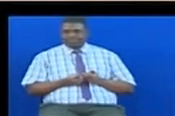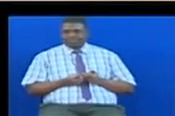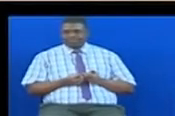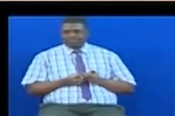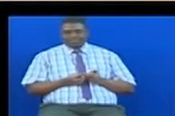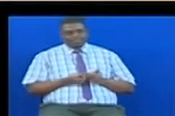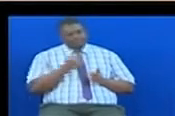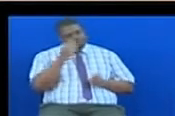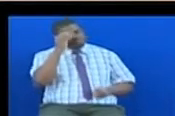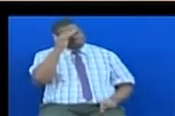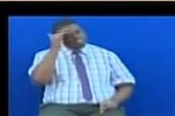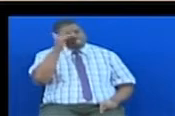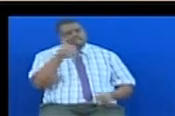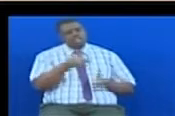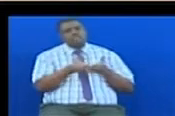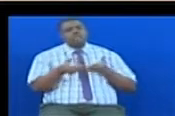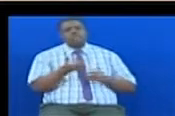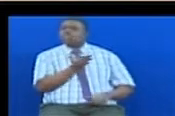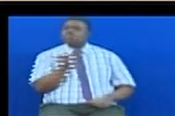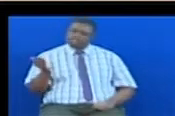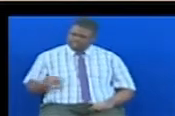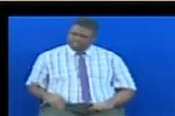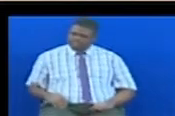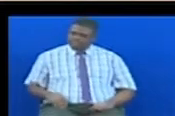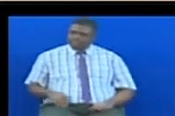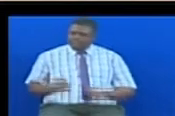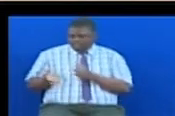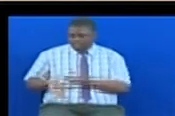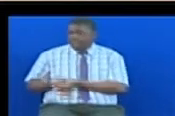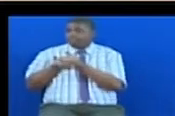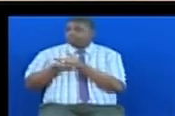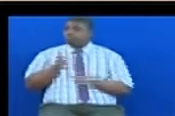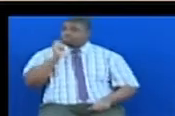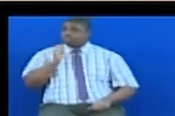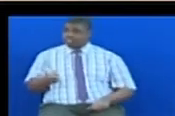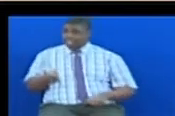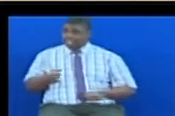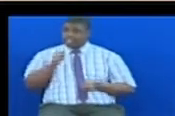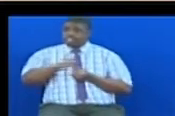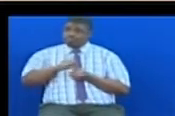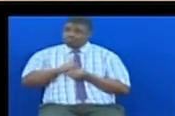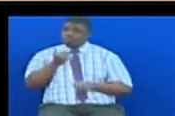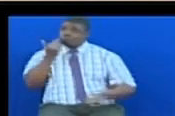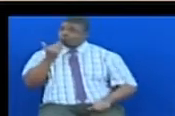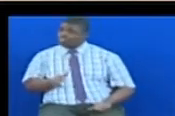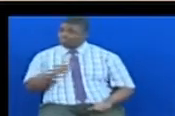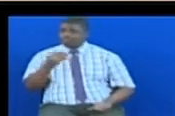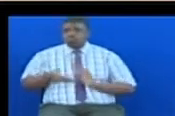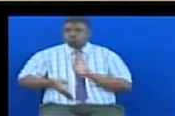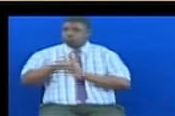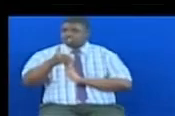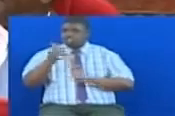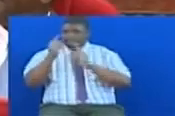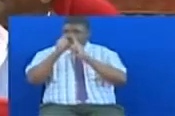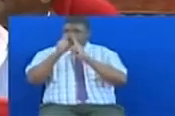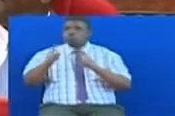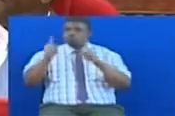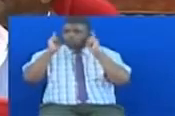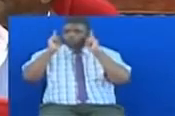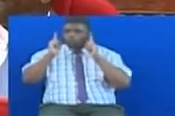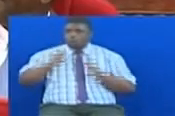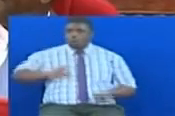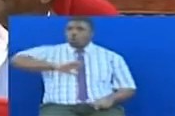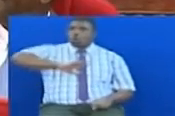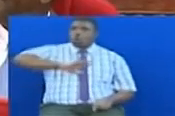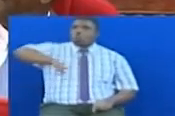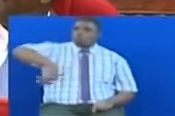mnaweza mkafikiria jina lingine. Lakini Mheshimiwa Naibu Speaker, kuna haja ya msingi sana. Mheshimiwa Naibu Speaker,